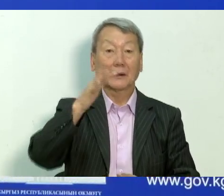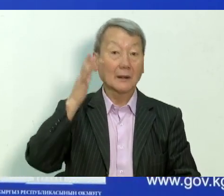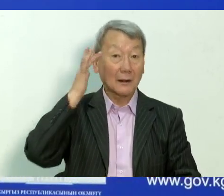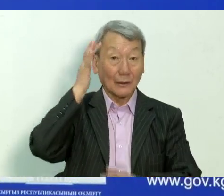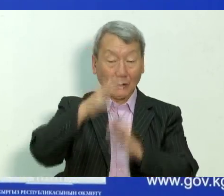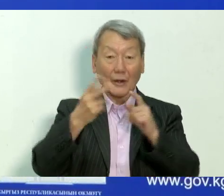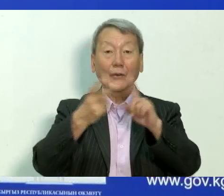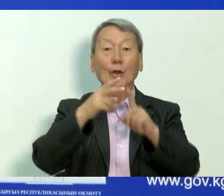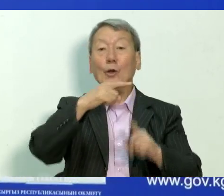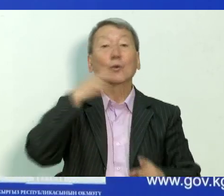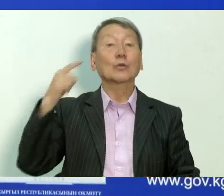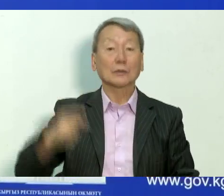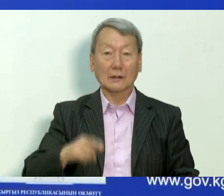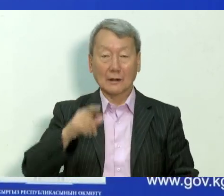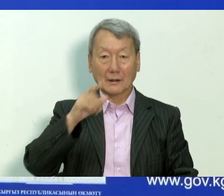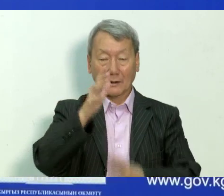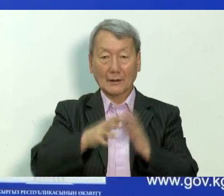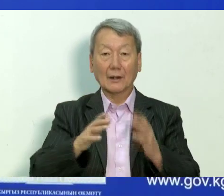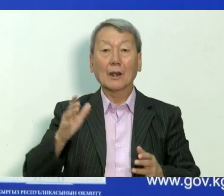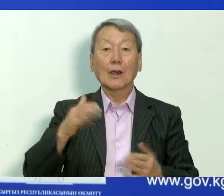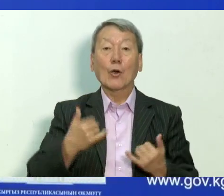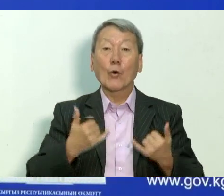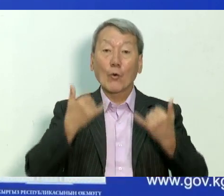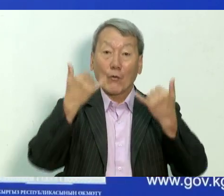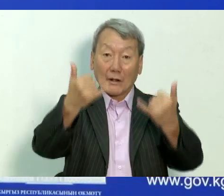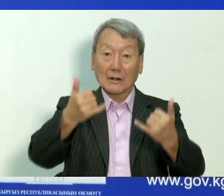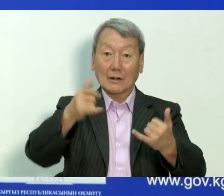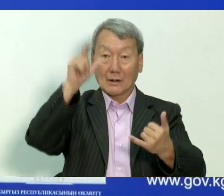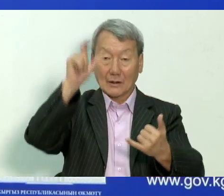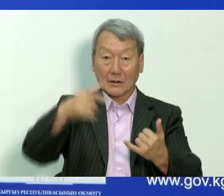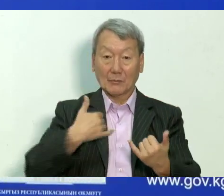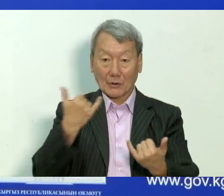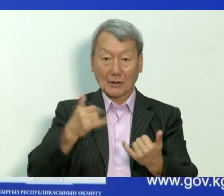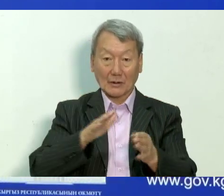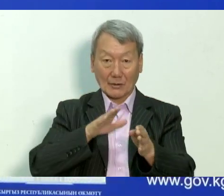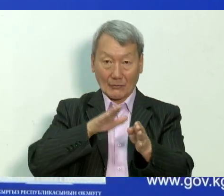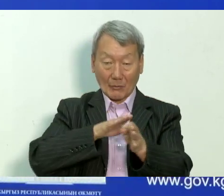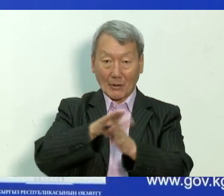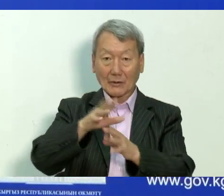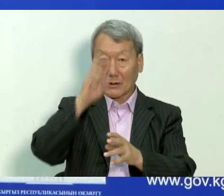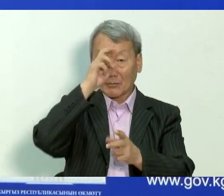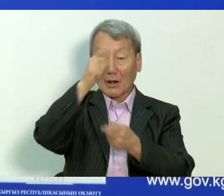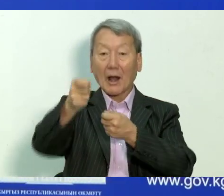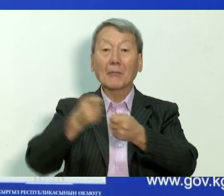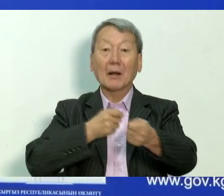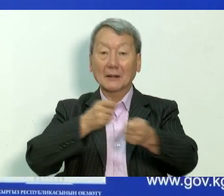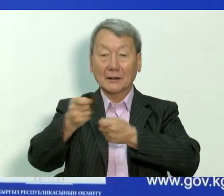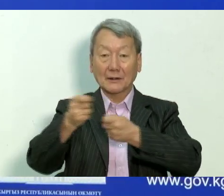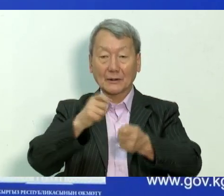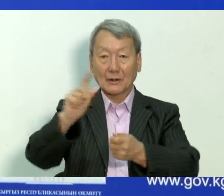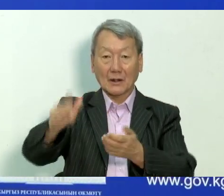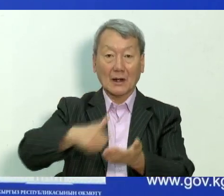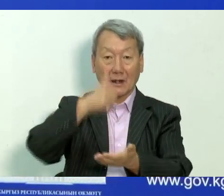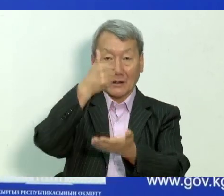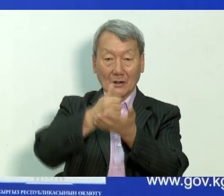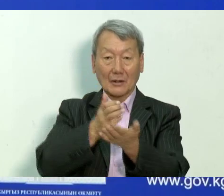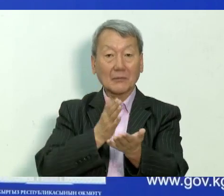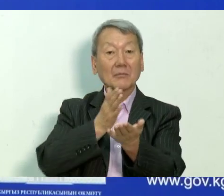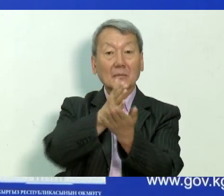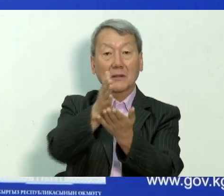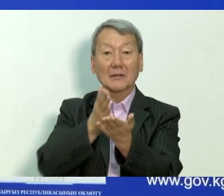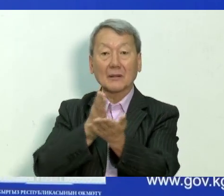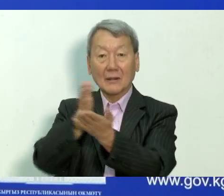Уважаемые соотечественники, приступая к исполнению обязанностей, правительства обозначила приоритет их